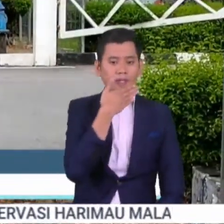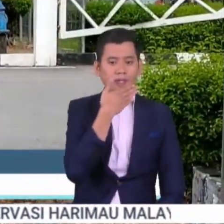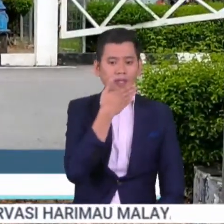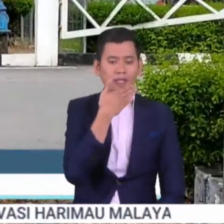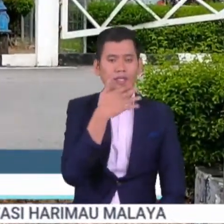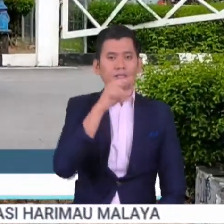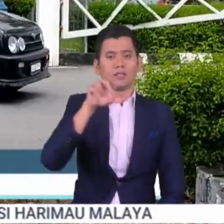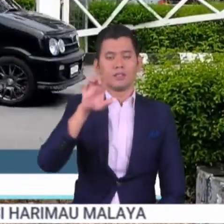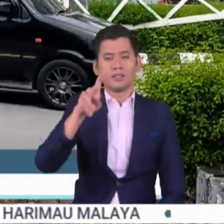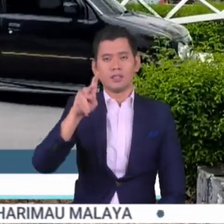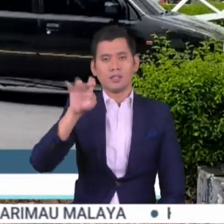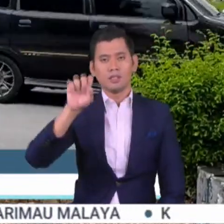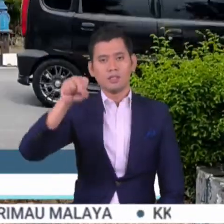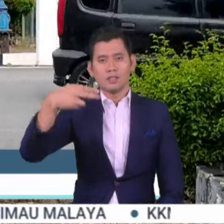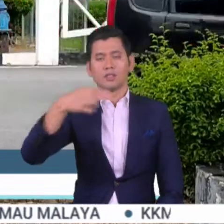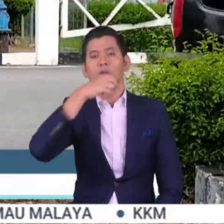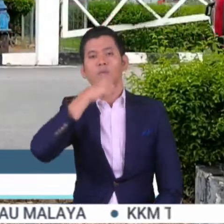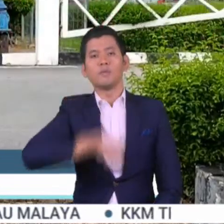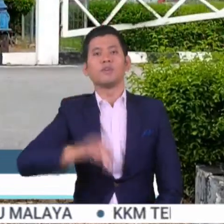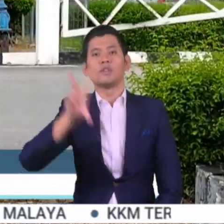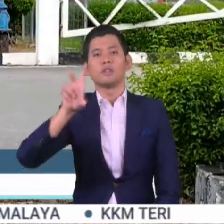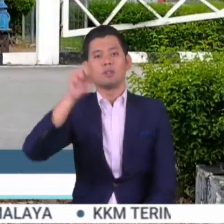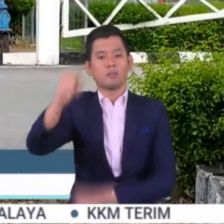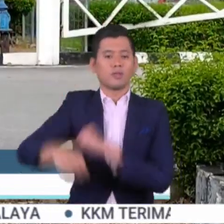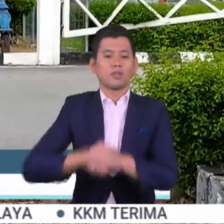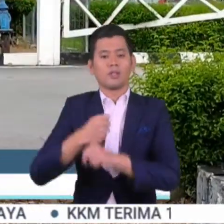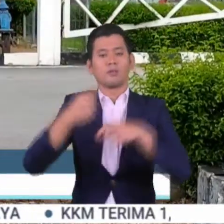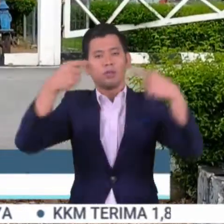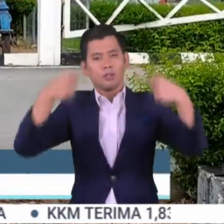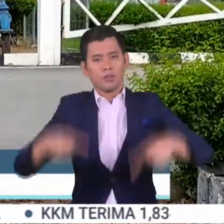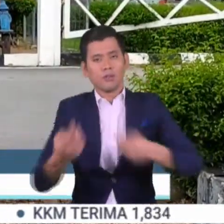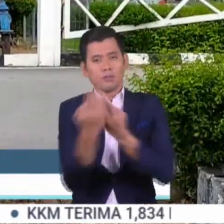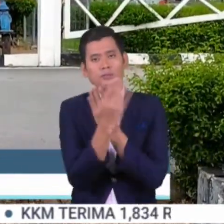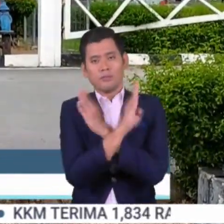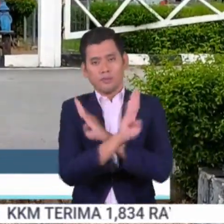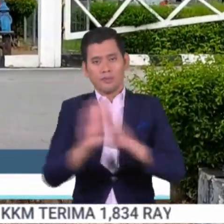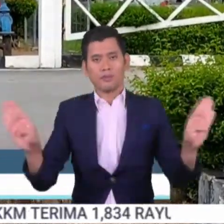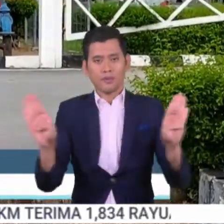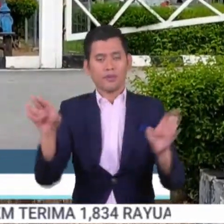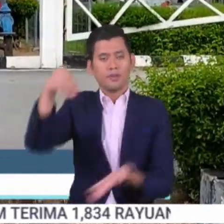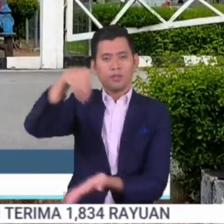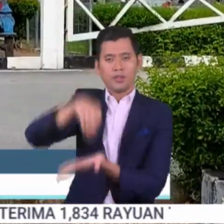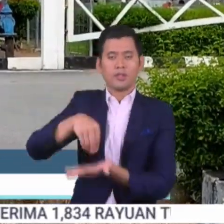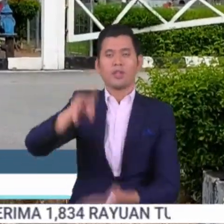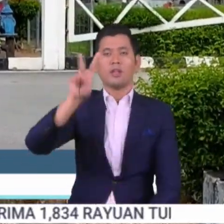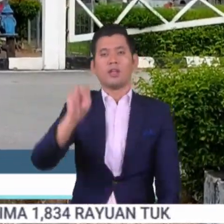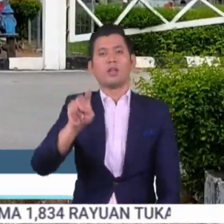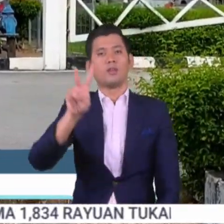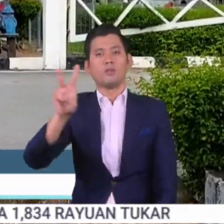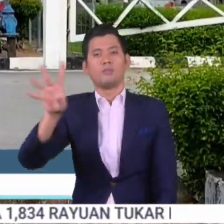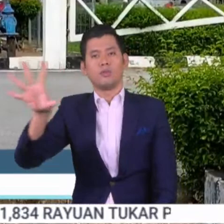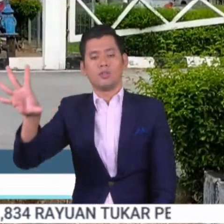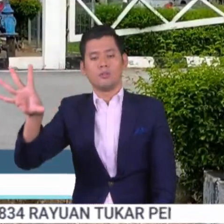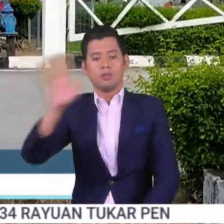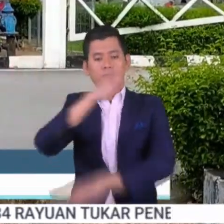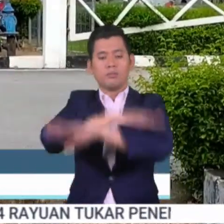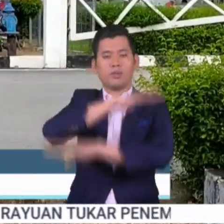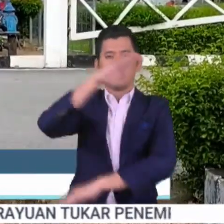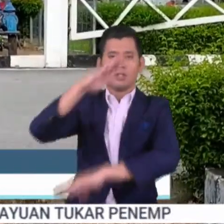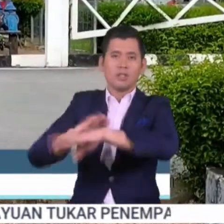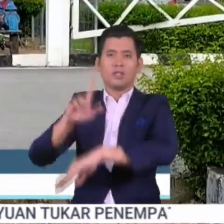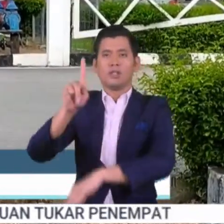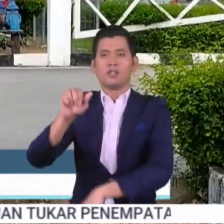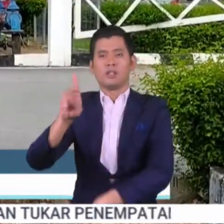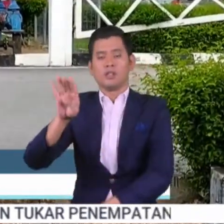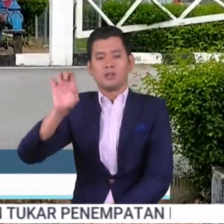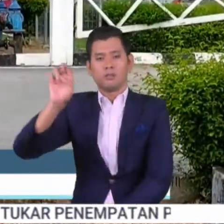Dinesh, anak lelaki Bunyandi, 30 tahun, yang bertanding sebagai calon bebas di N25 Bukit Selambau. Jadi